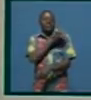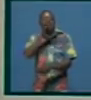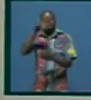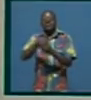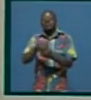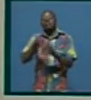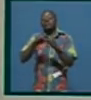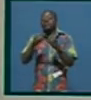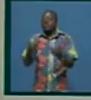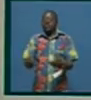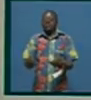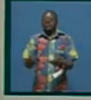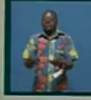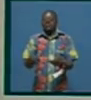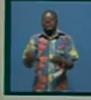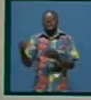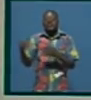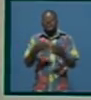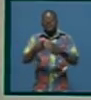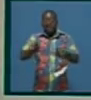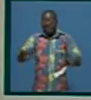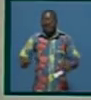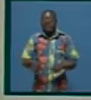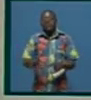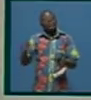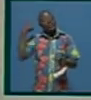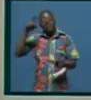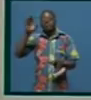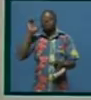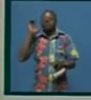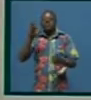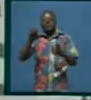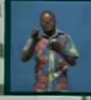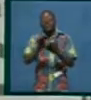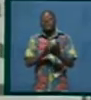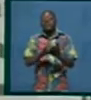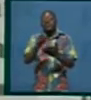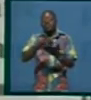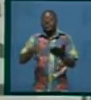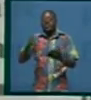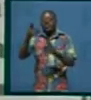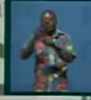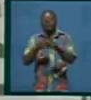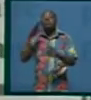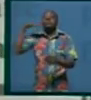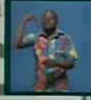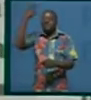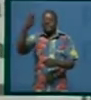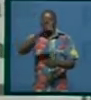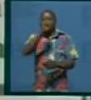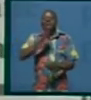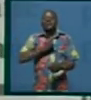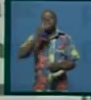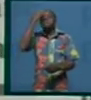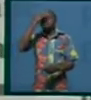Pays. Cette guéguerre a lieu dans la perspective d'un congrès du parti le mois prochain. Je ne sais pas ce que sera le climat du